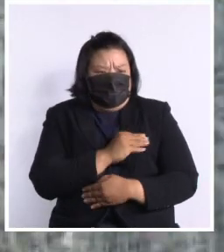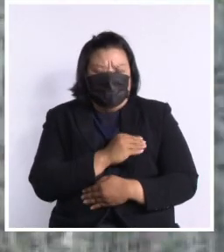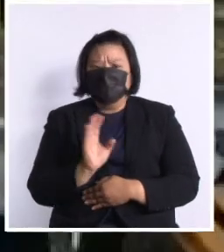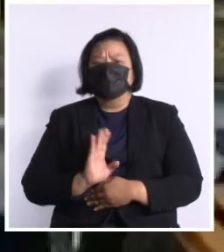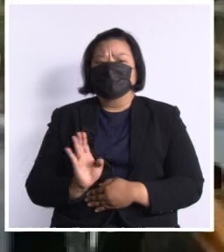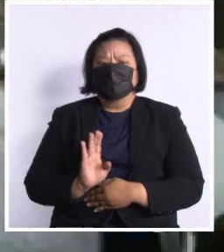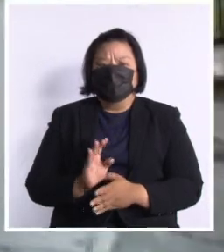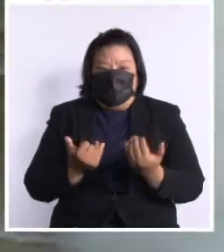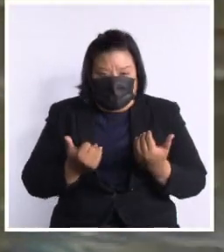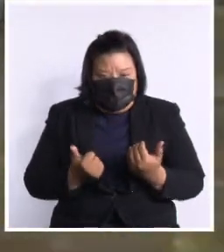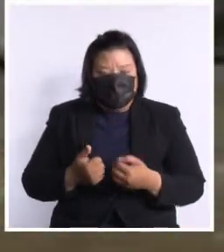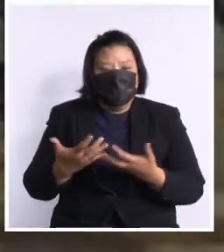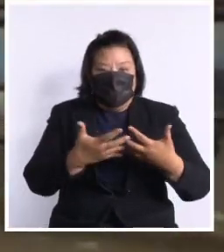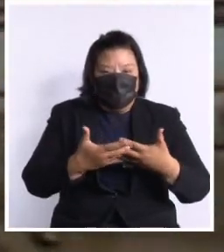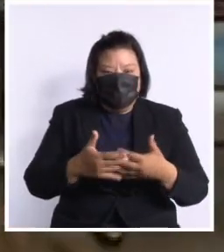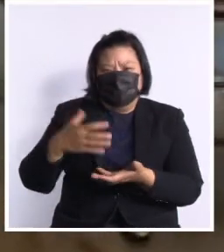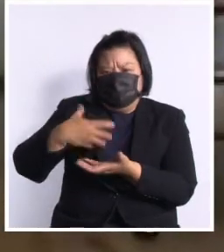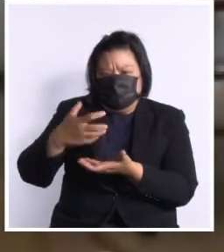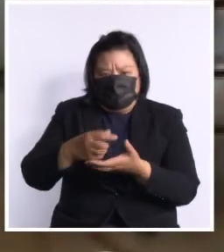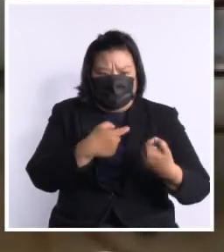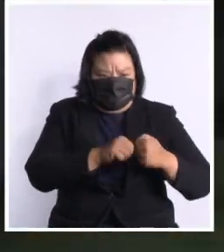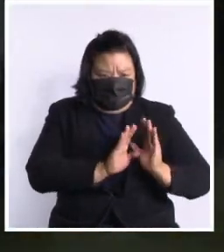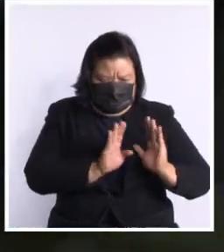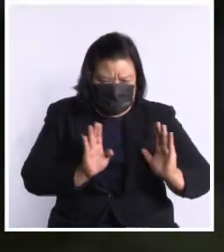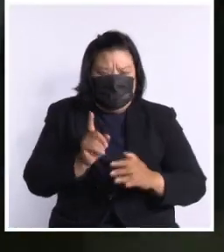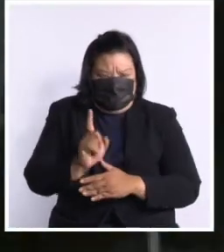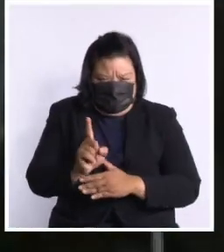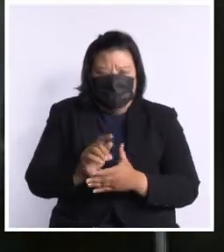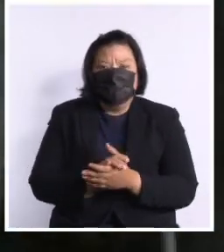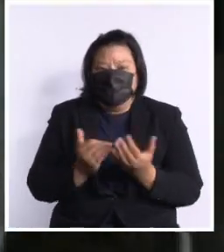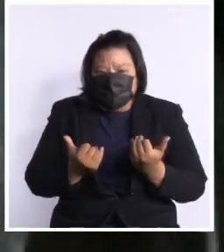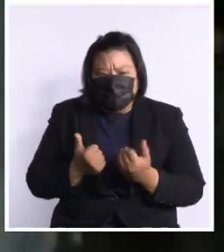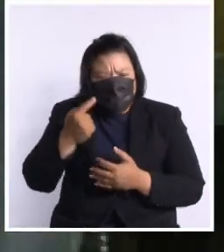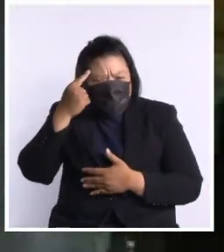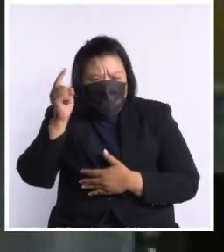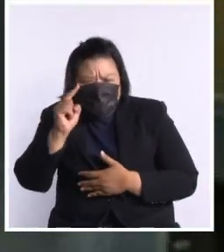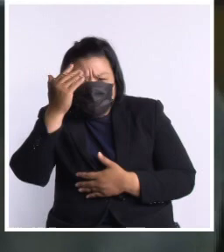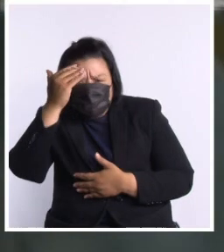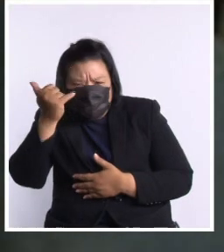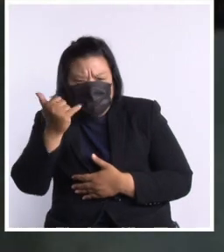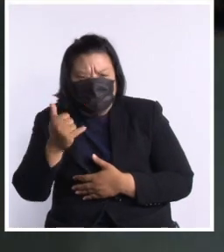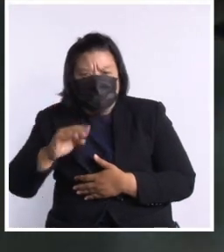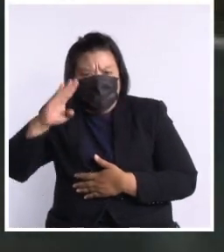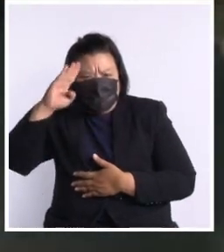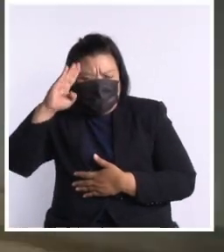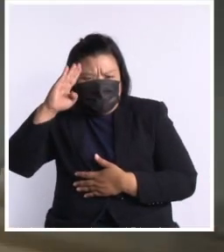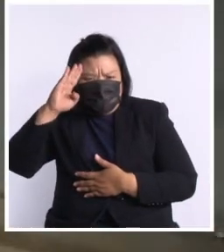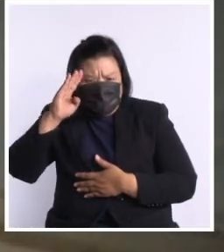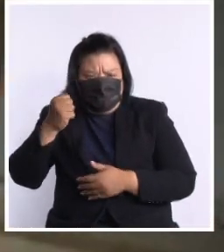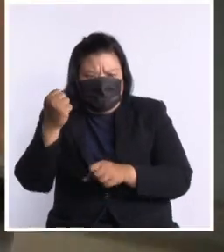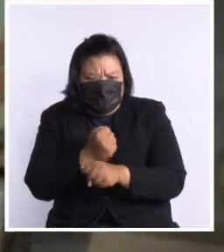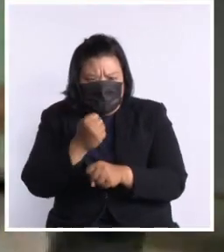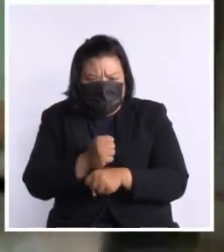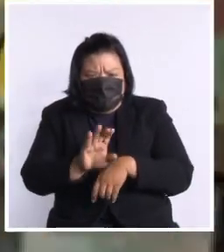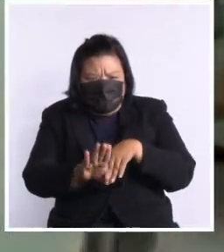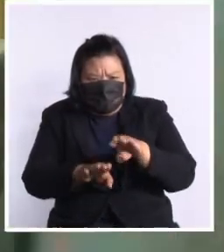สหรัฐนั้นออกมาแถลงการณ์ขอโทษด้วยความจริงใจโดยกำลังสืบสวนถึงสาเหตุความผิดพลาดและจะไม่เห็นทำให้เกิดเหตุการณ์แบบ